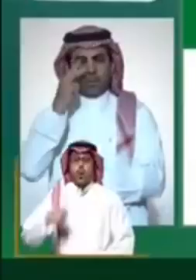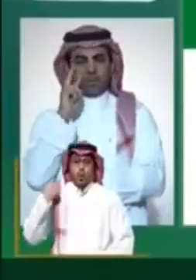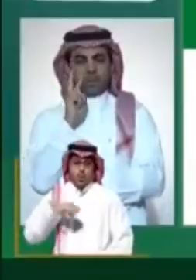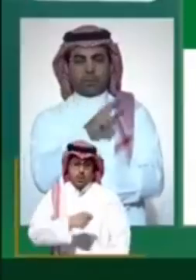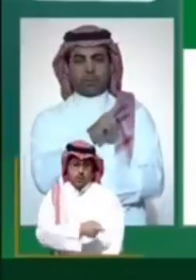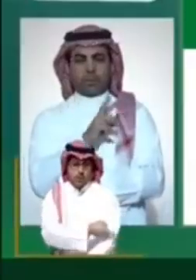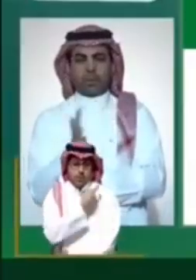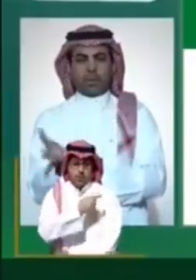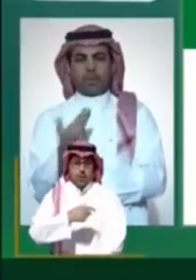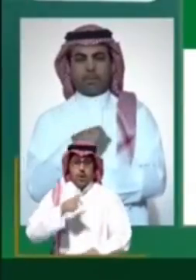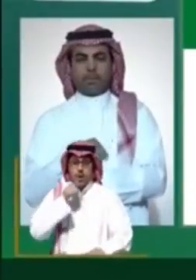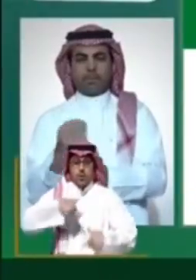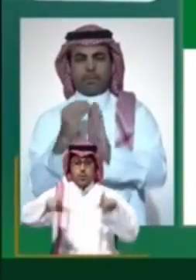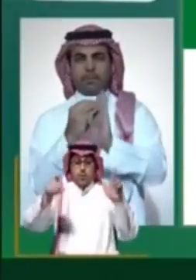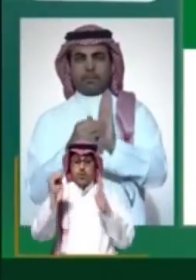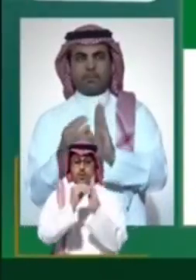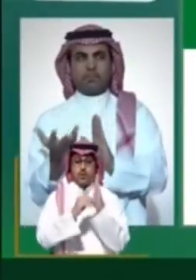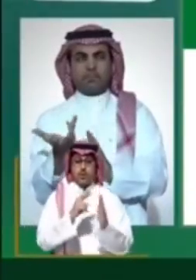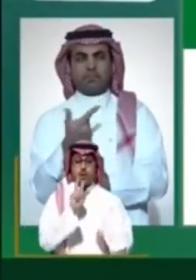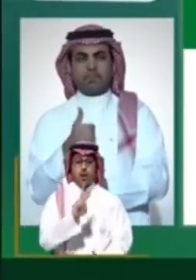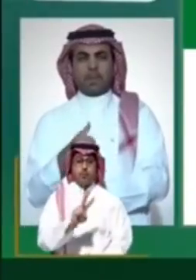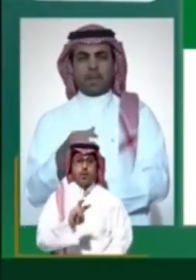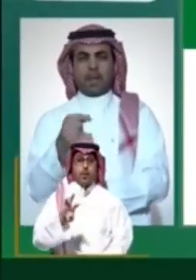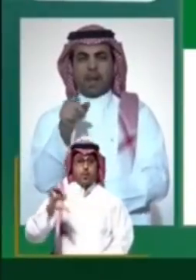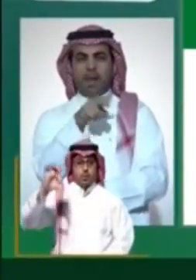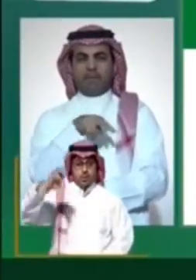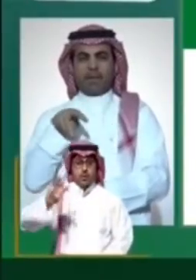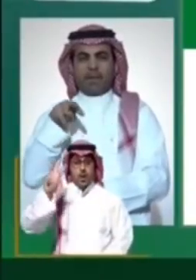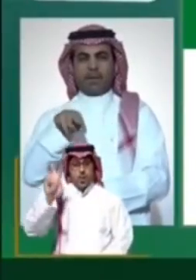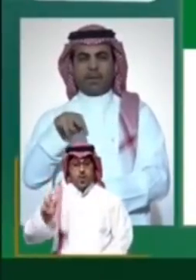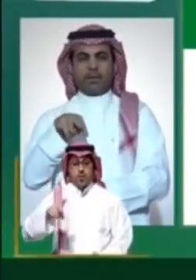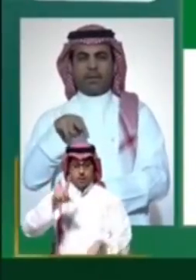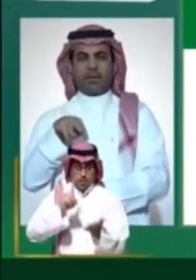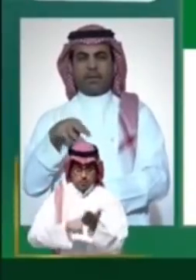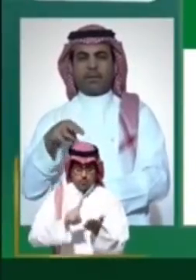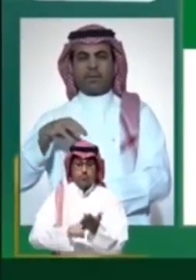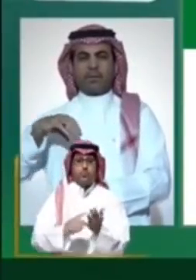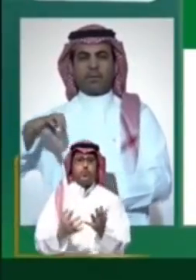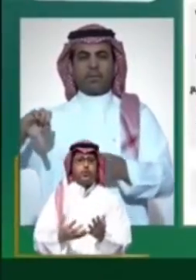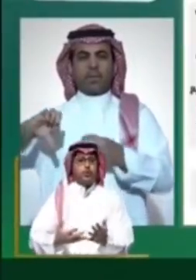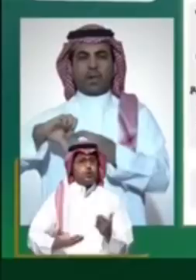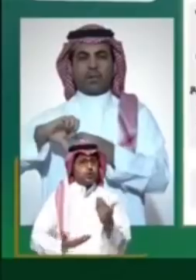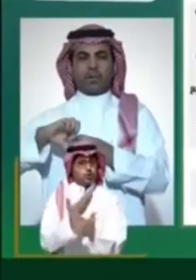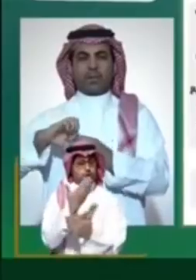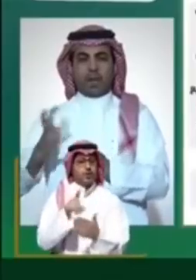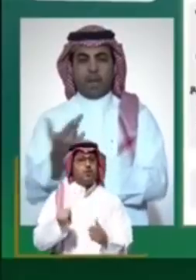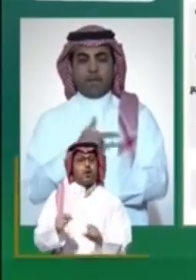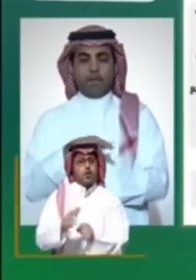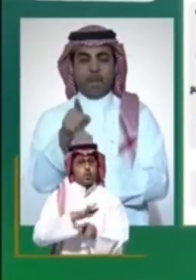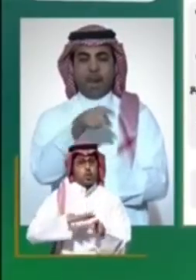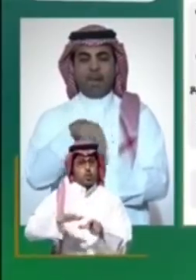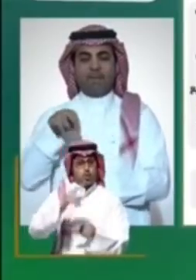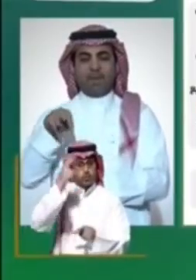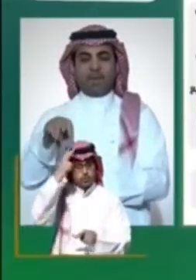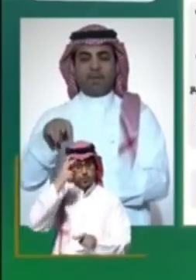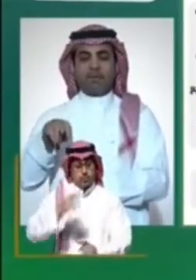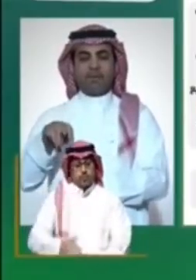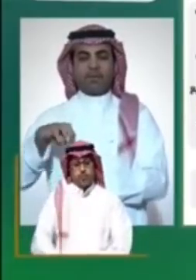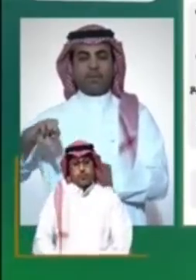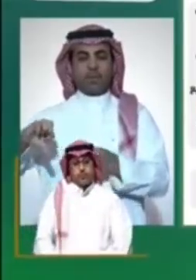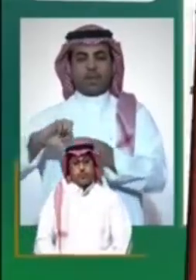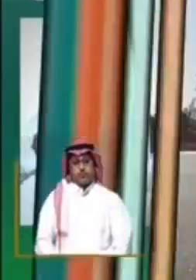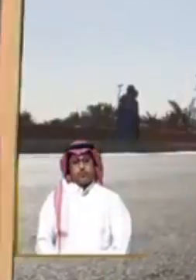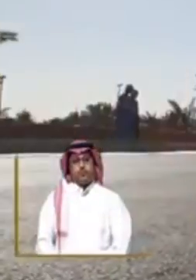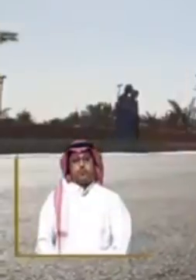وزارة الصحة تعلن تسجيل 2039 حالة مؤكدة جديدة مصابة بكورونا في المملكة.